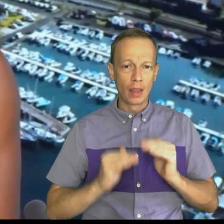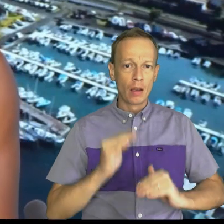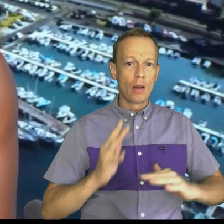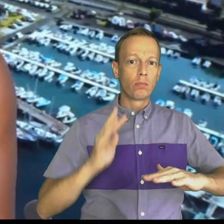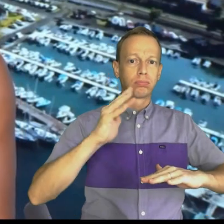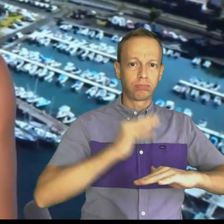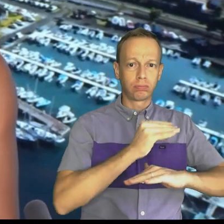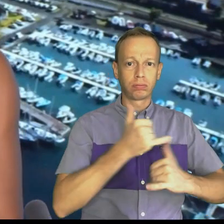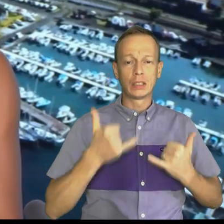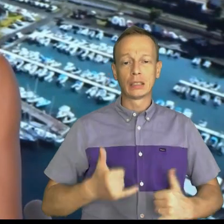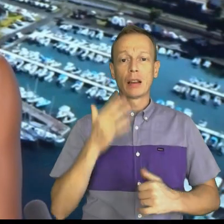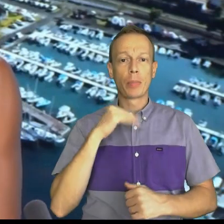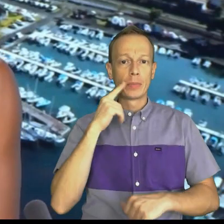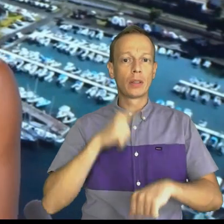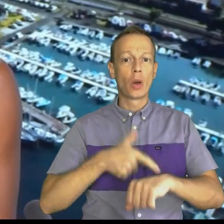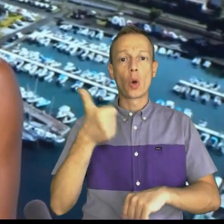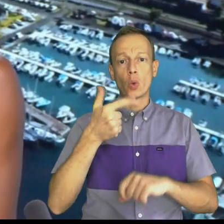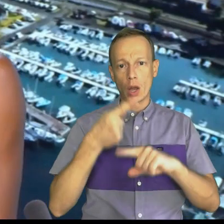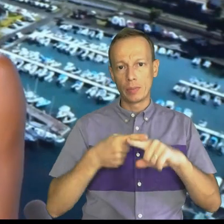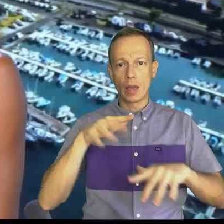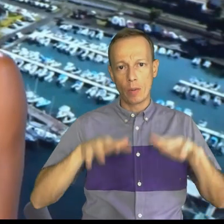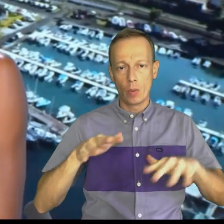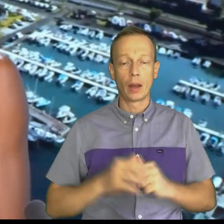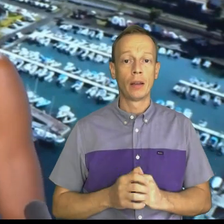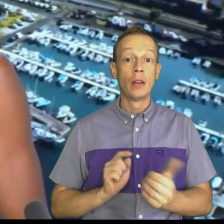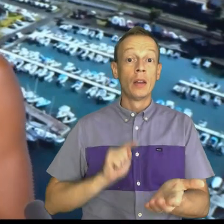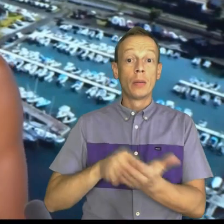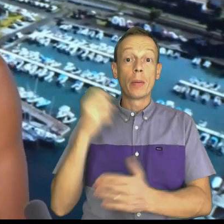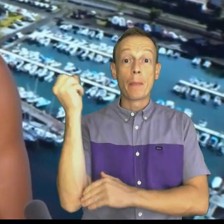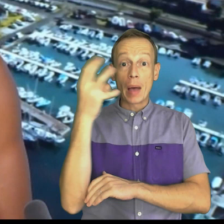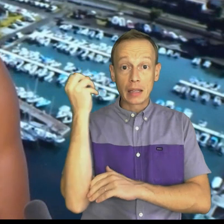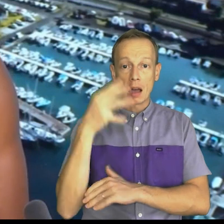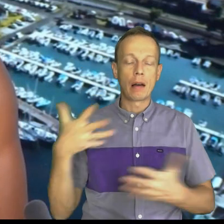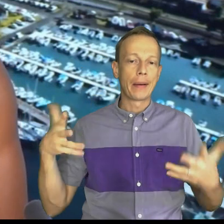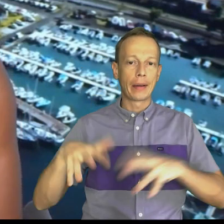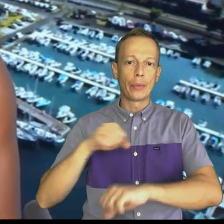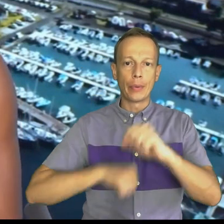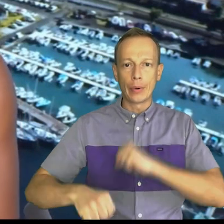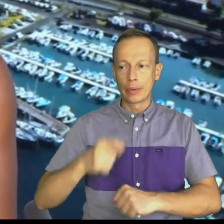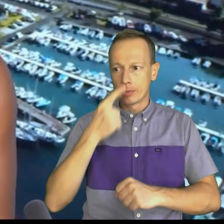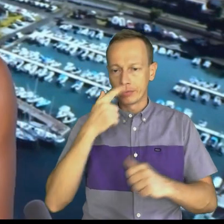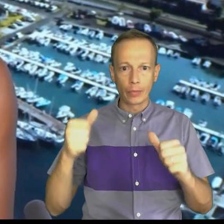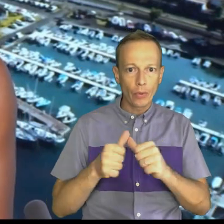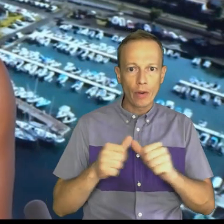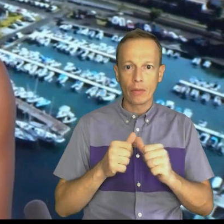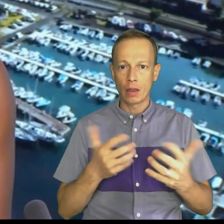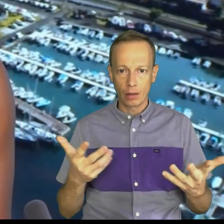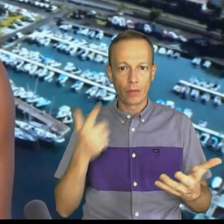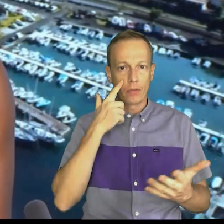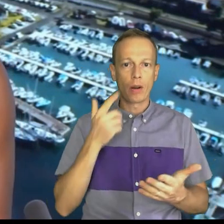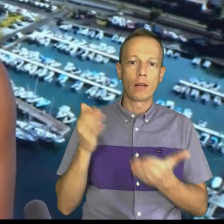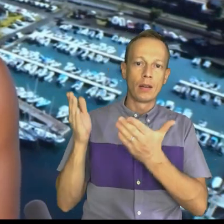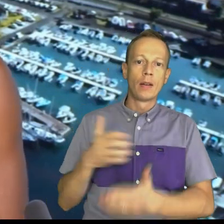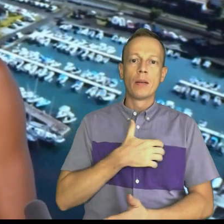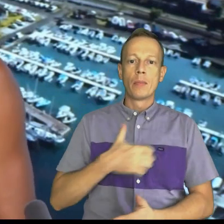13h30, la commune de Mahina justement a déclenché une réunion de crise. On écoute tout de suite Damaste Wira